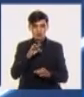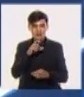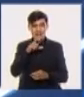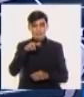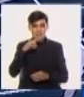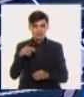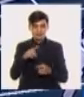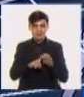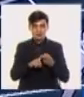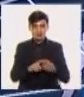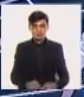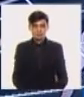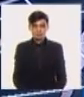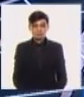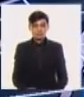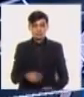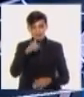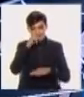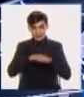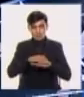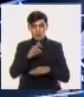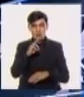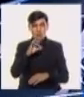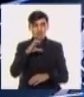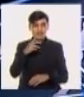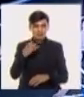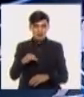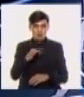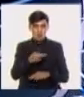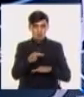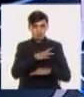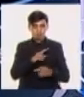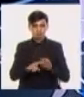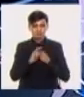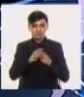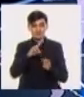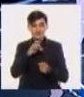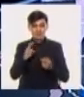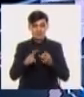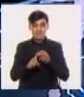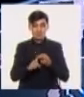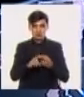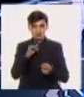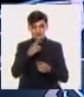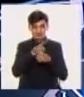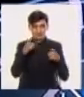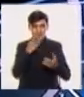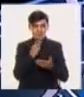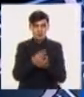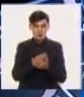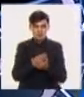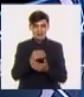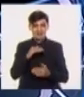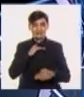эпидситуации. Аким Костанайской области Архимед Мухамбетов заразился коронавирусом. Об этом он сообщил на своей